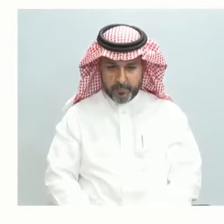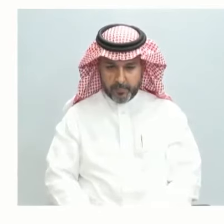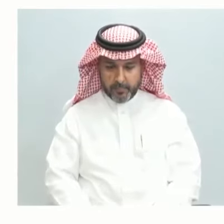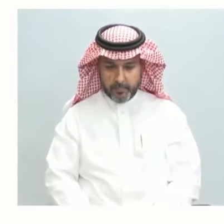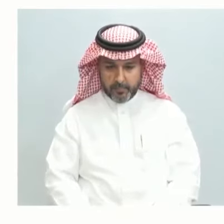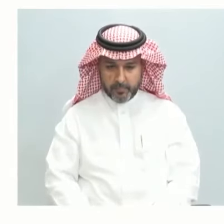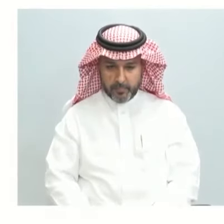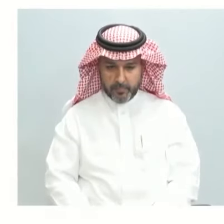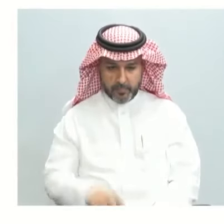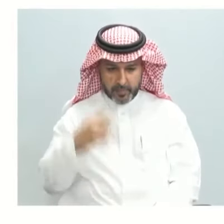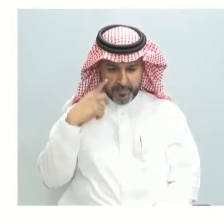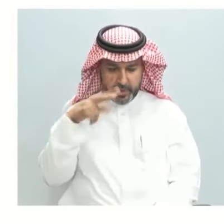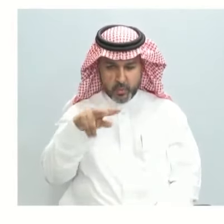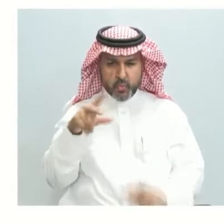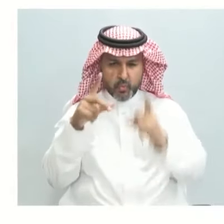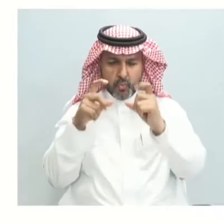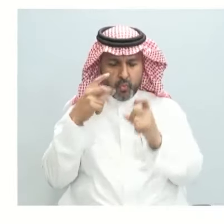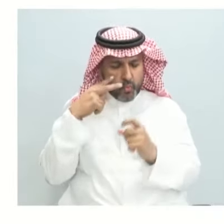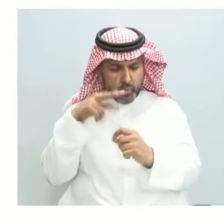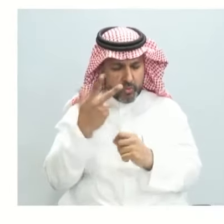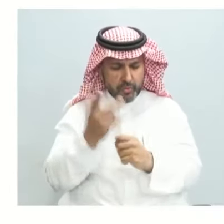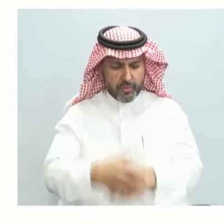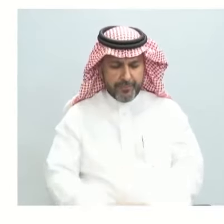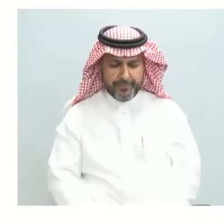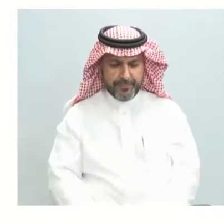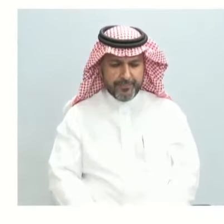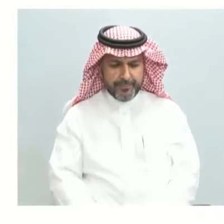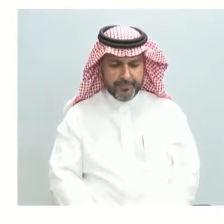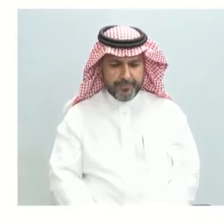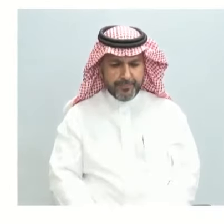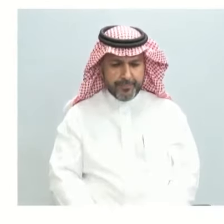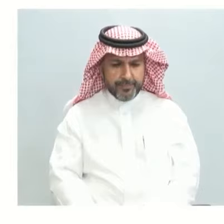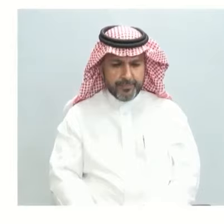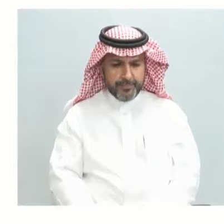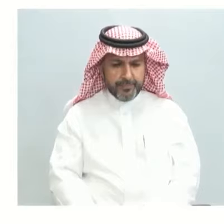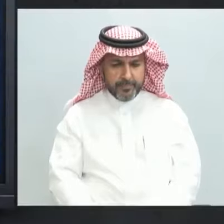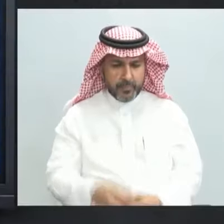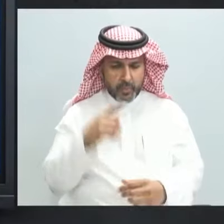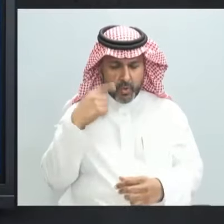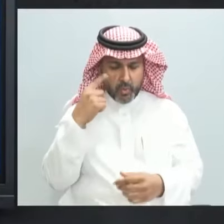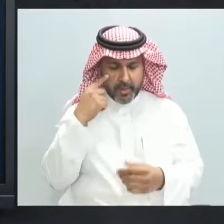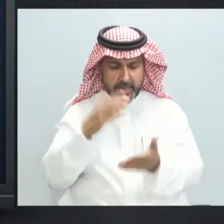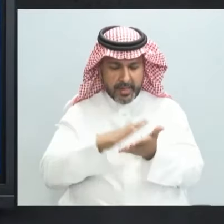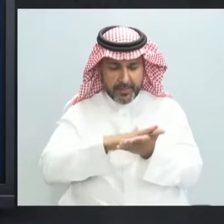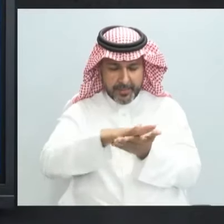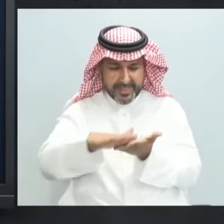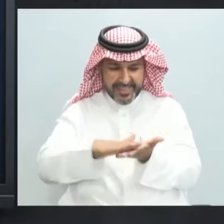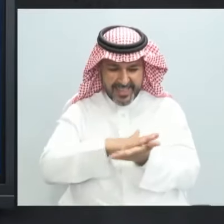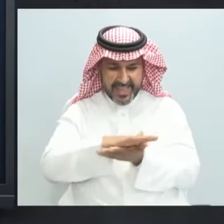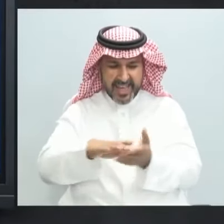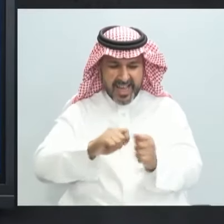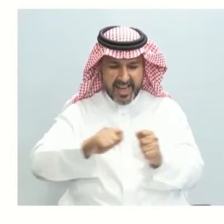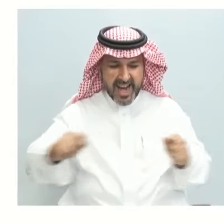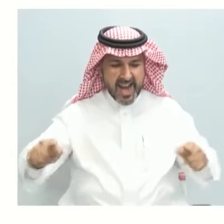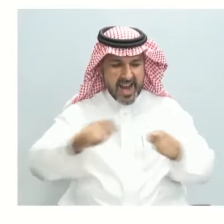ما في هذه الصوره متجر متجر تحدد اجره هذا المتجر على حسب مساحته كلما زادت مساحته المتجر كلها ماذا ذهبت اجره